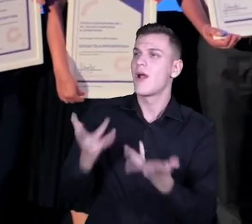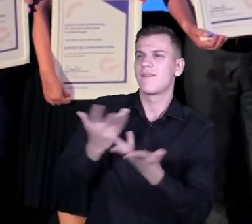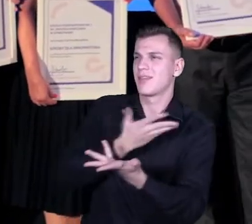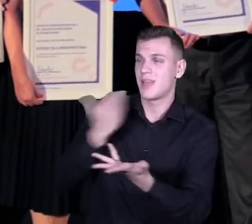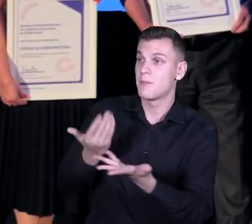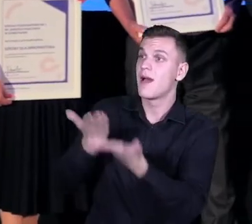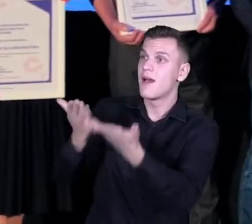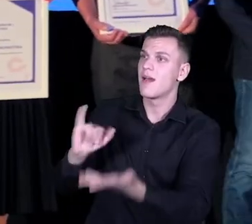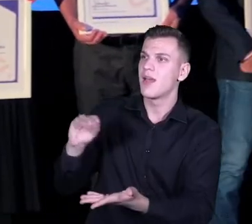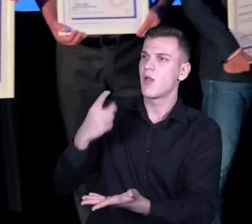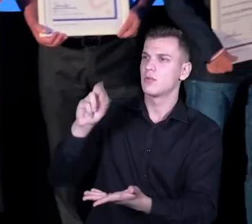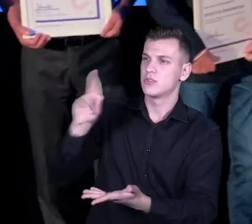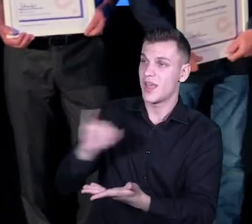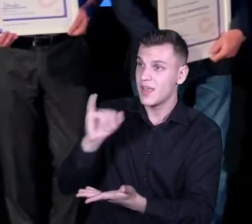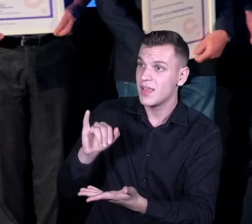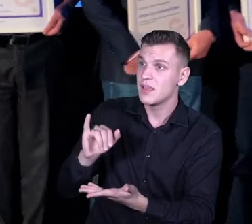wszystkich